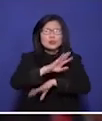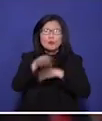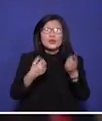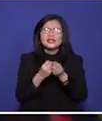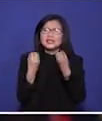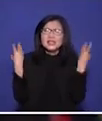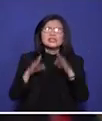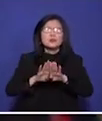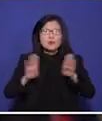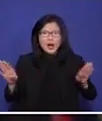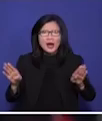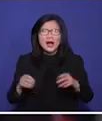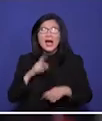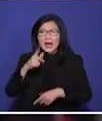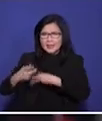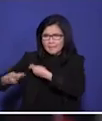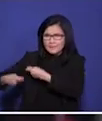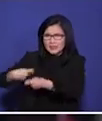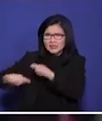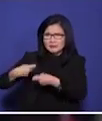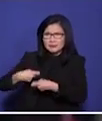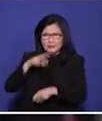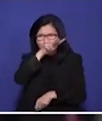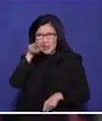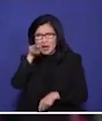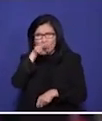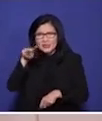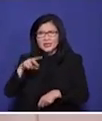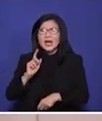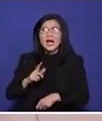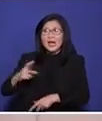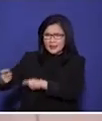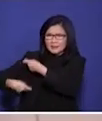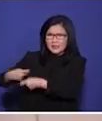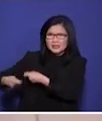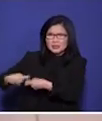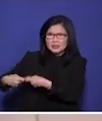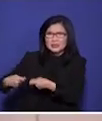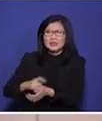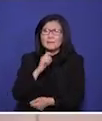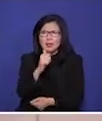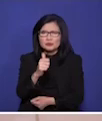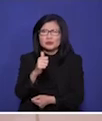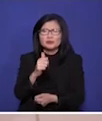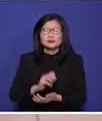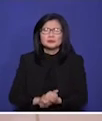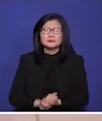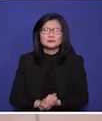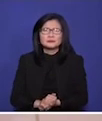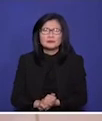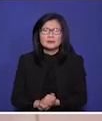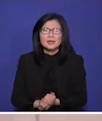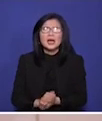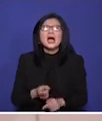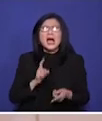situ ada manajemen pengawasan yang ketat di situ ada manajemen controlling yang baik di situ kalau